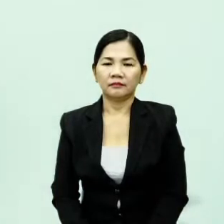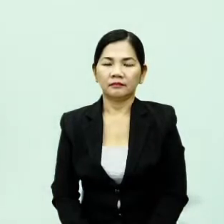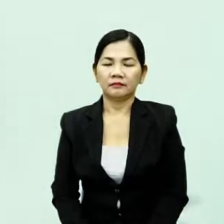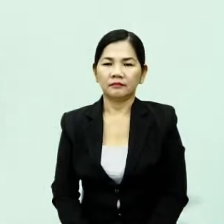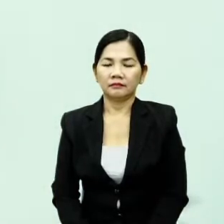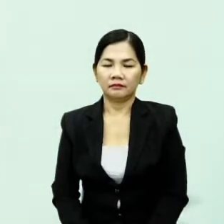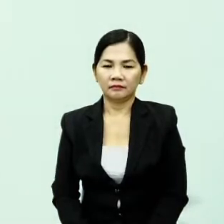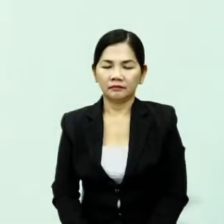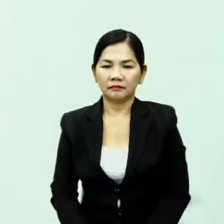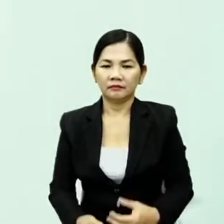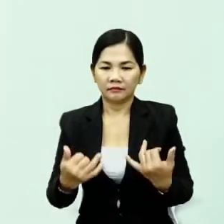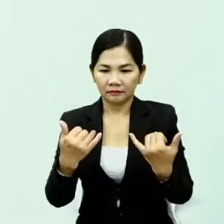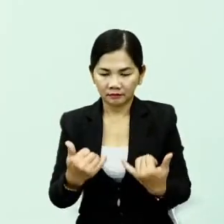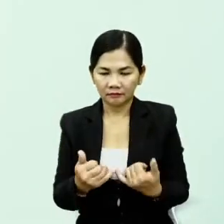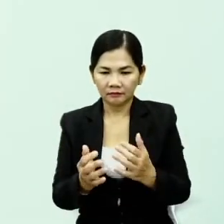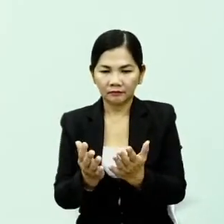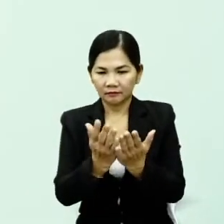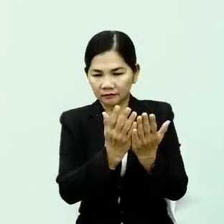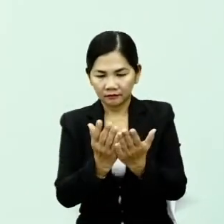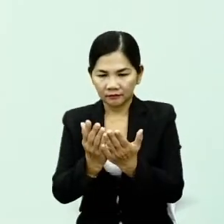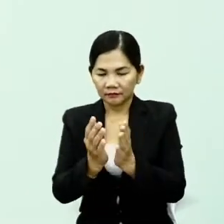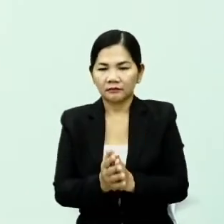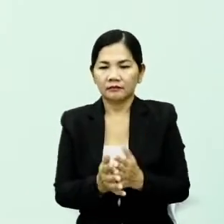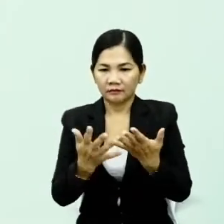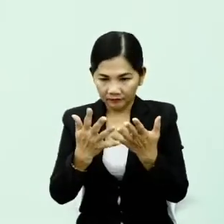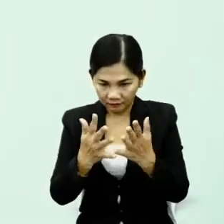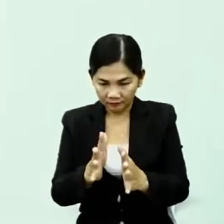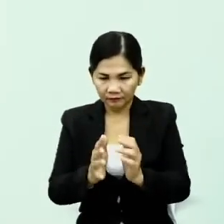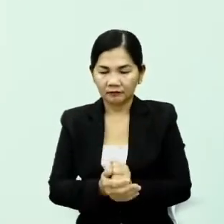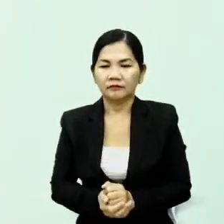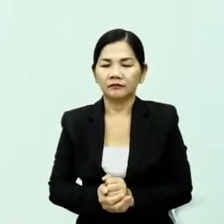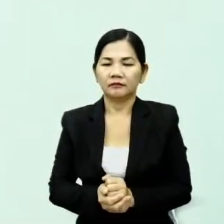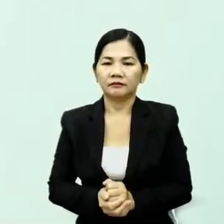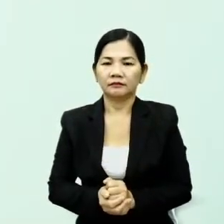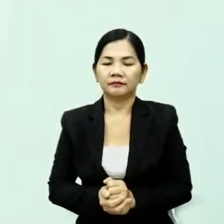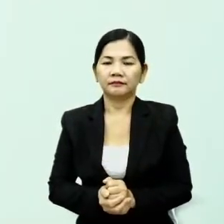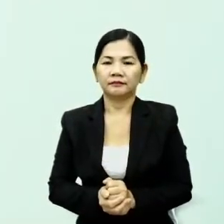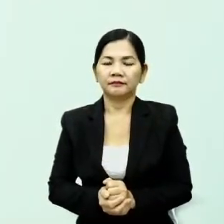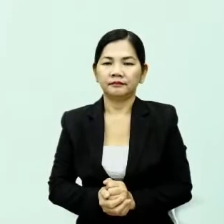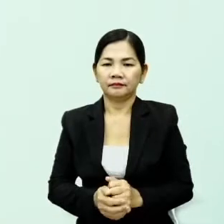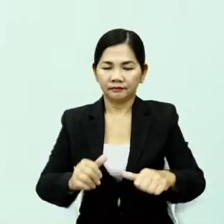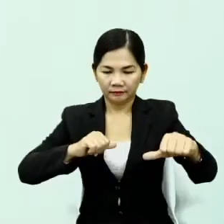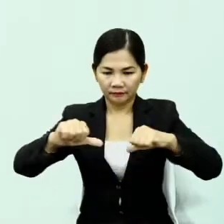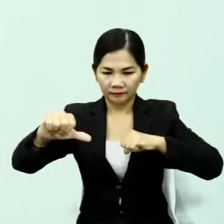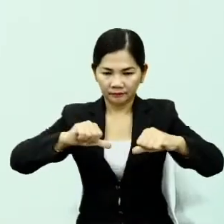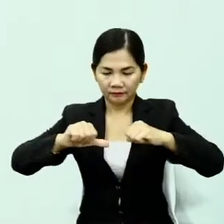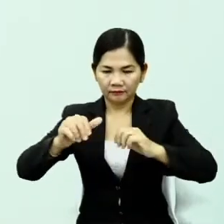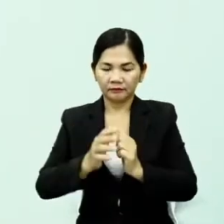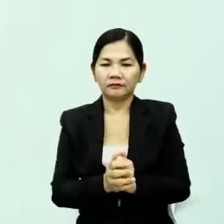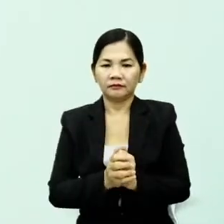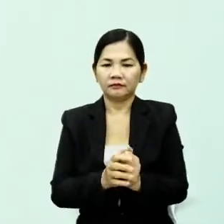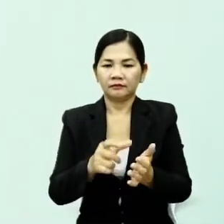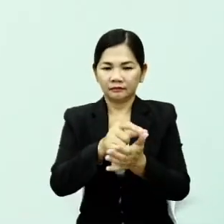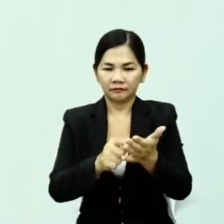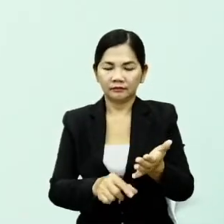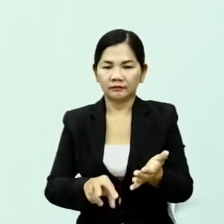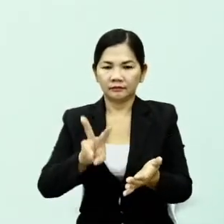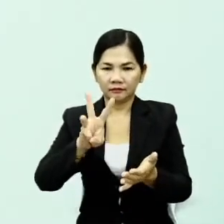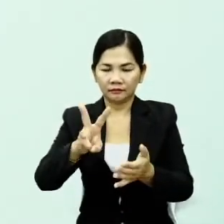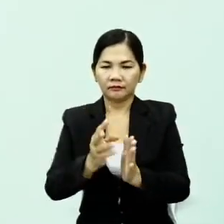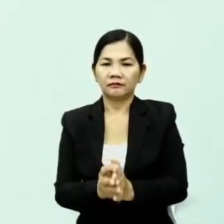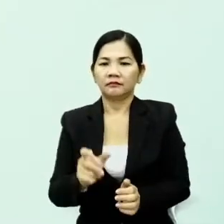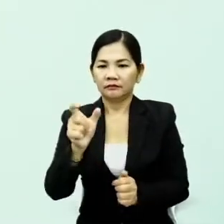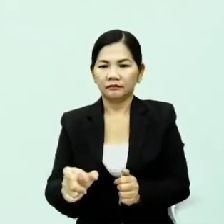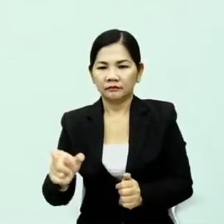chà tải lỡ con cho rùm chà ăn chùm mùi nắng nè cừu tặng ạc nè con vật chia xá chùm phục tị bấy mô